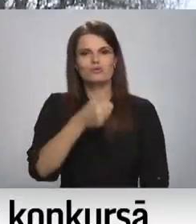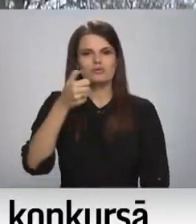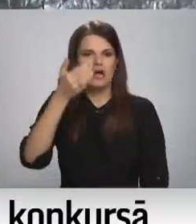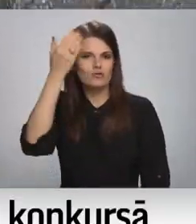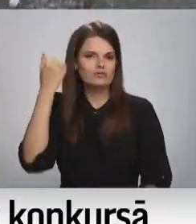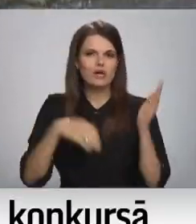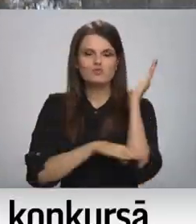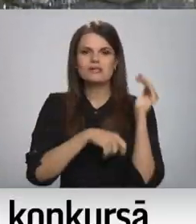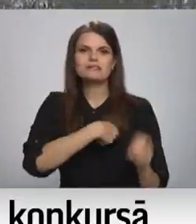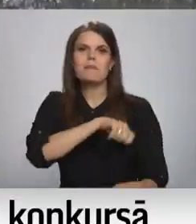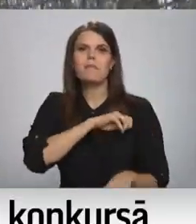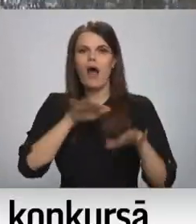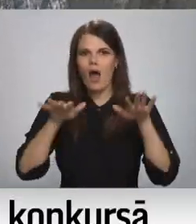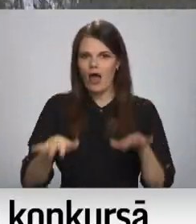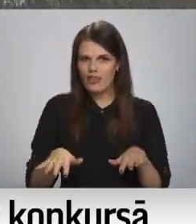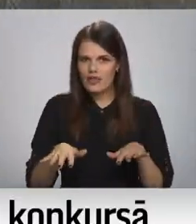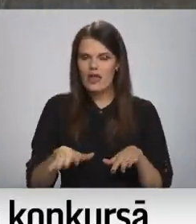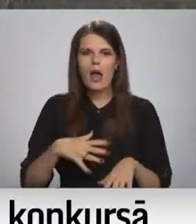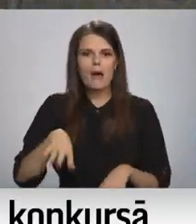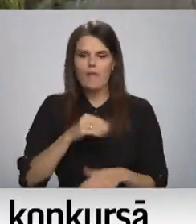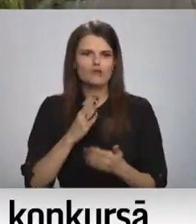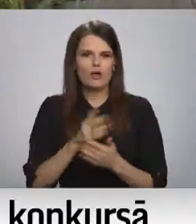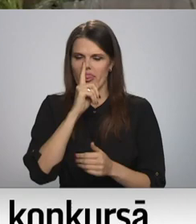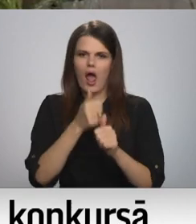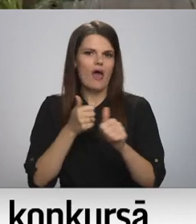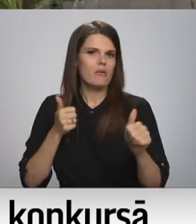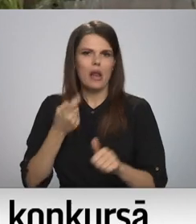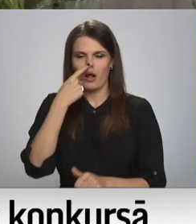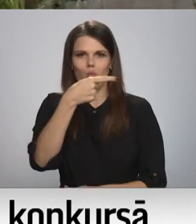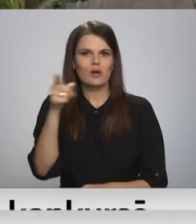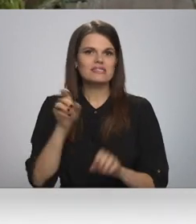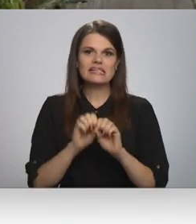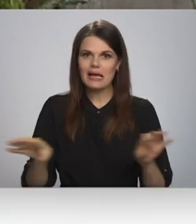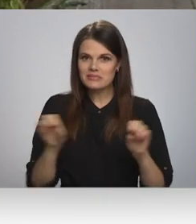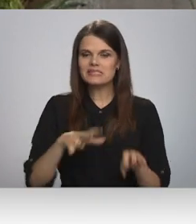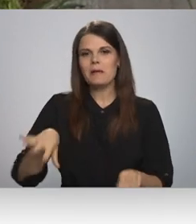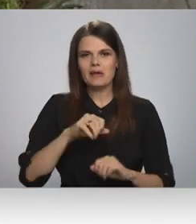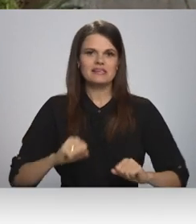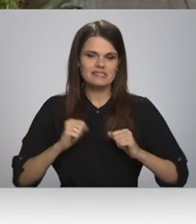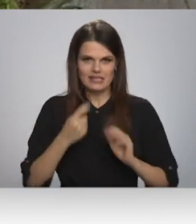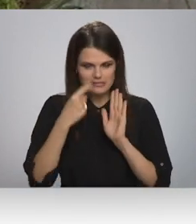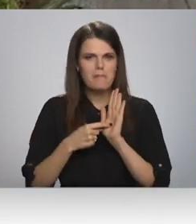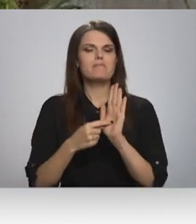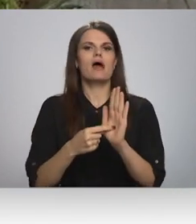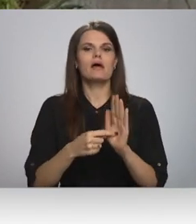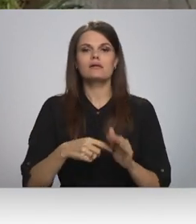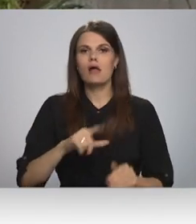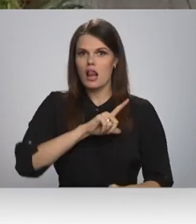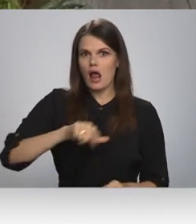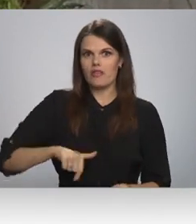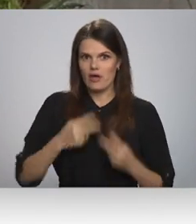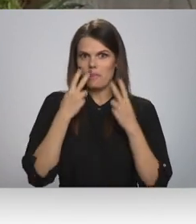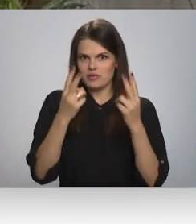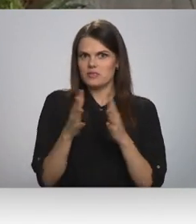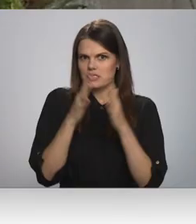koks Spānijā. Mēs noteikti neatpaliekam no šiem stāstiem. To mēs arī centīsimies pierādīt, jo Latvijā, man liekas, ja mēs tā paskatāmies, daudz